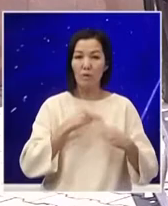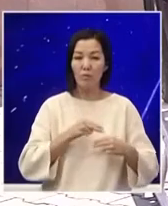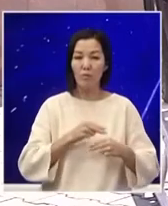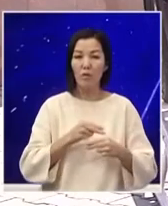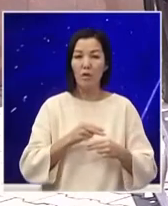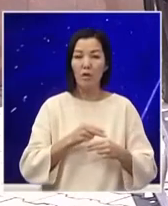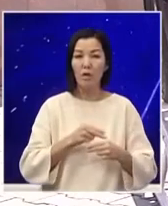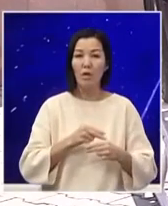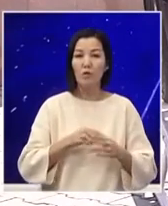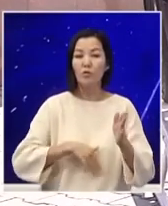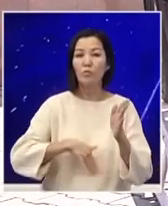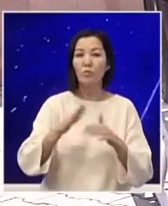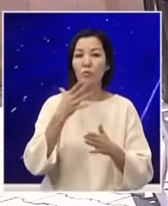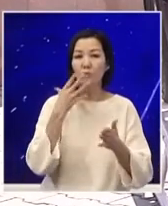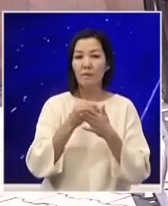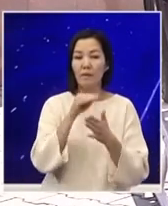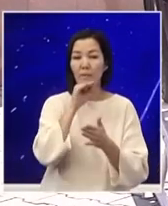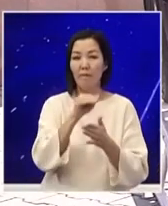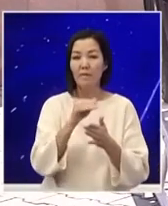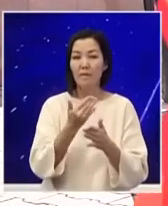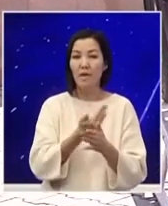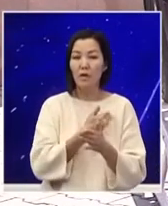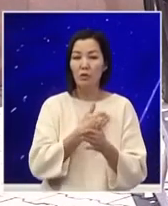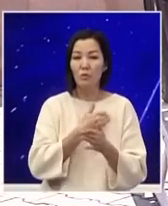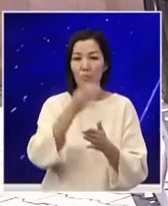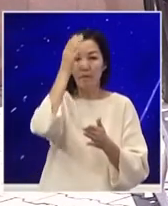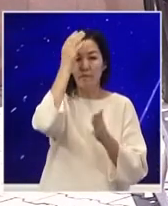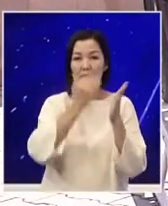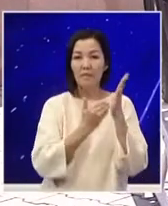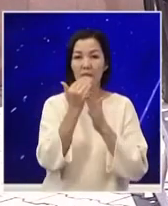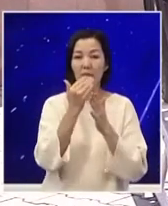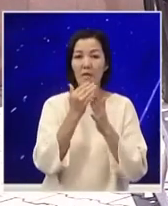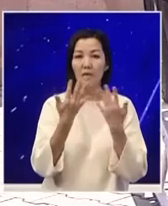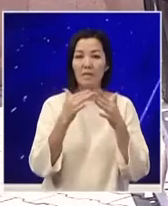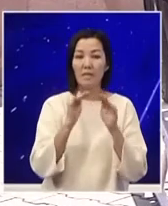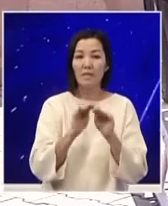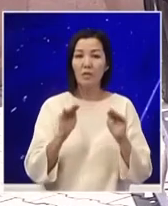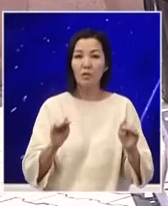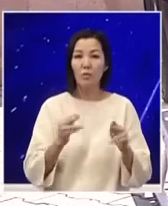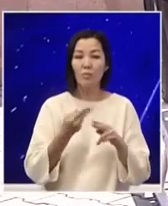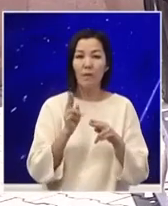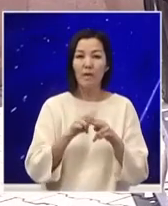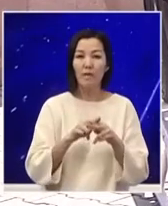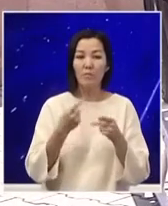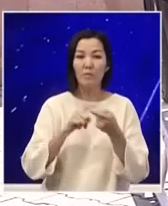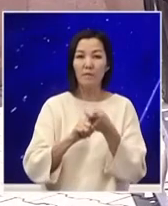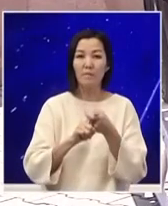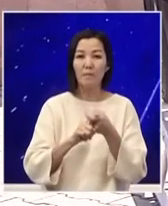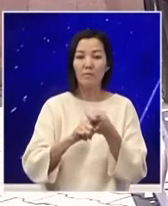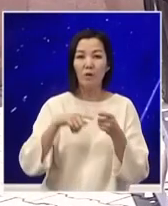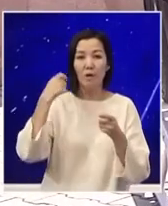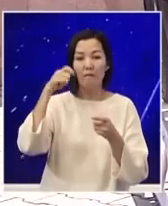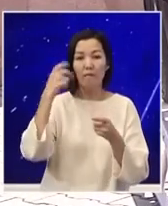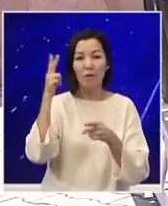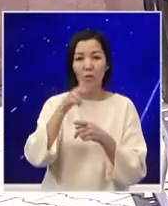тому, чтобы стать лучшим в своей профессии. Я хочу повысить уровень образования у детей сельских школ, поэтому записываю для ребят видеоуроки. Считаю,